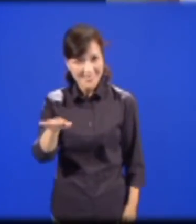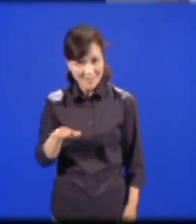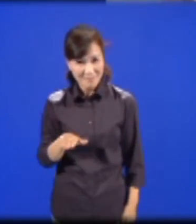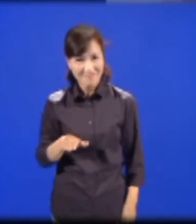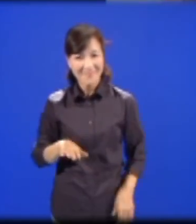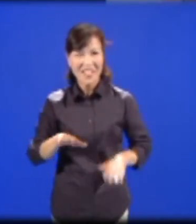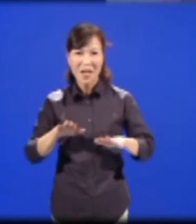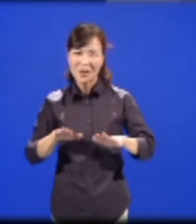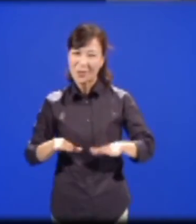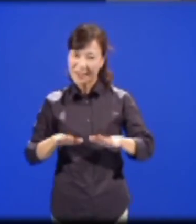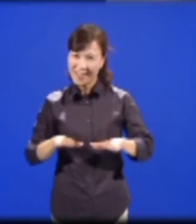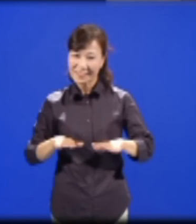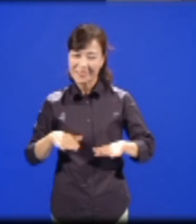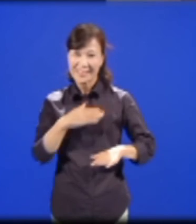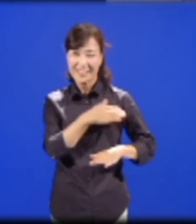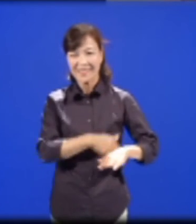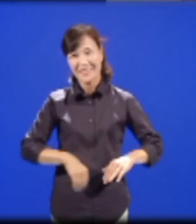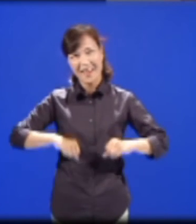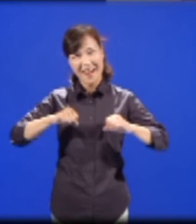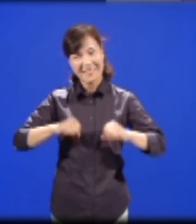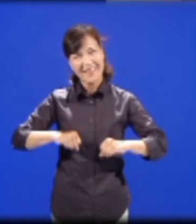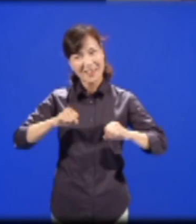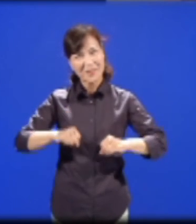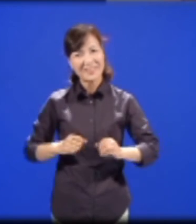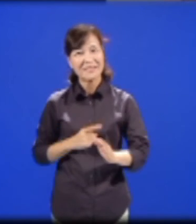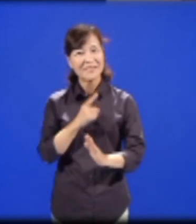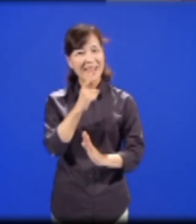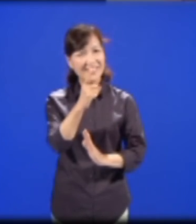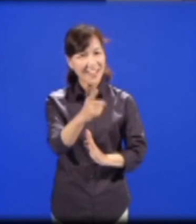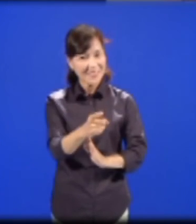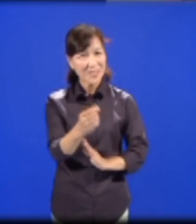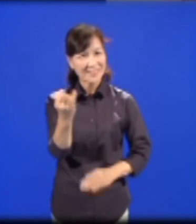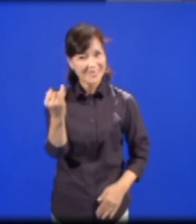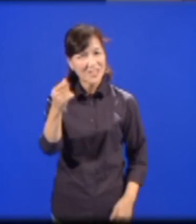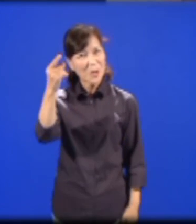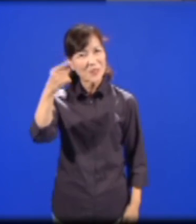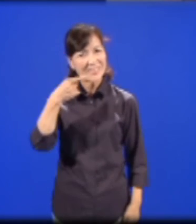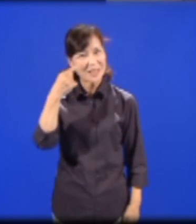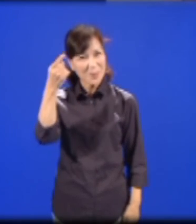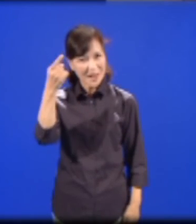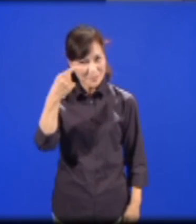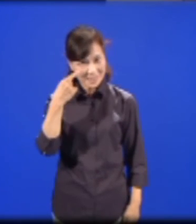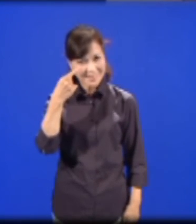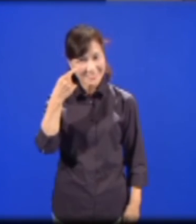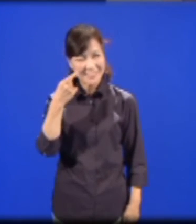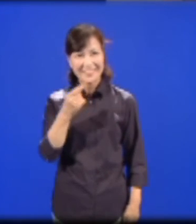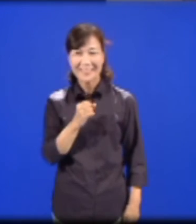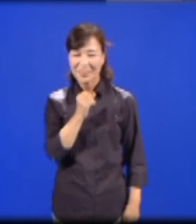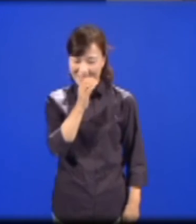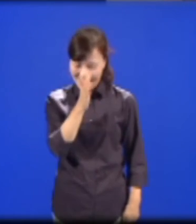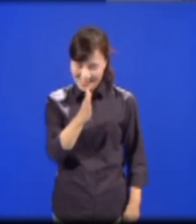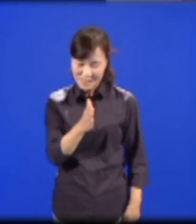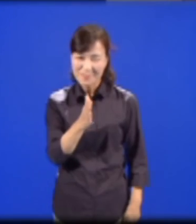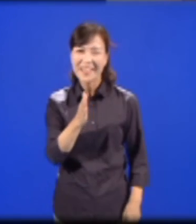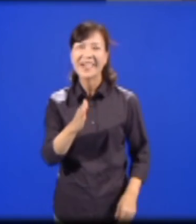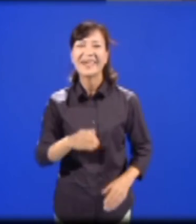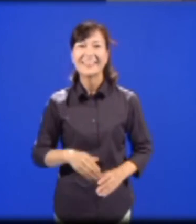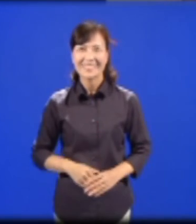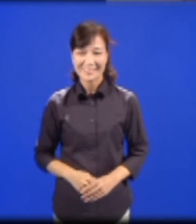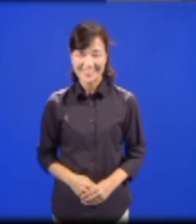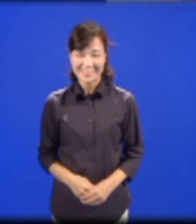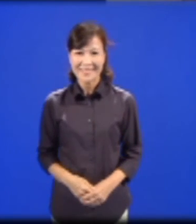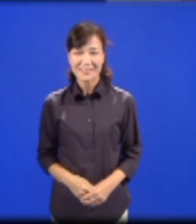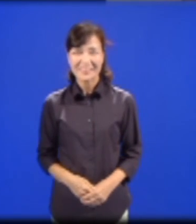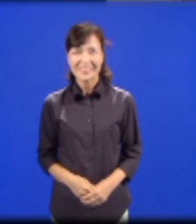に家でできる簡単な体操をヘルスリーダーさんに教えてもらいます。よろしくお願いします。 よろしくお願いします